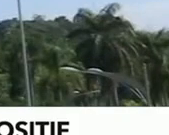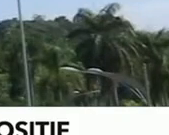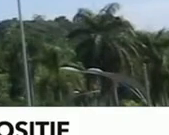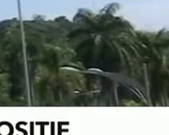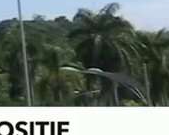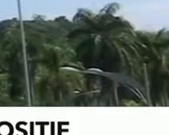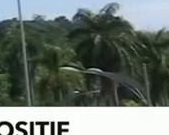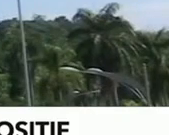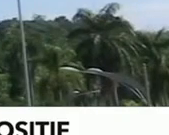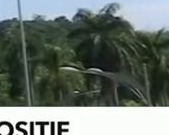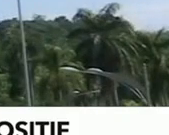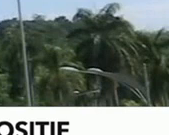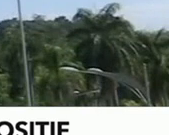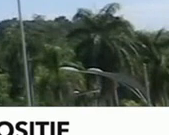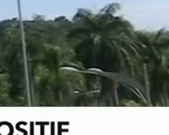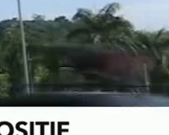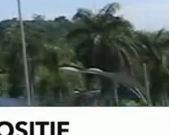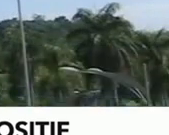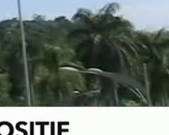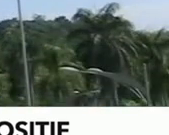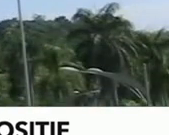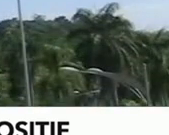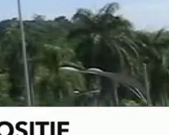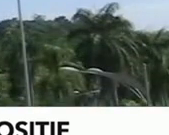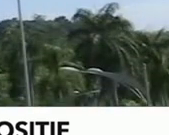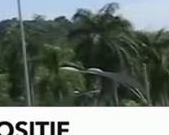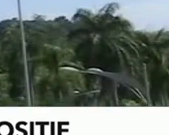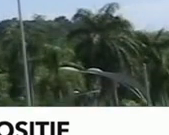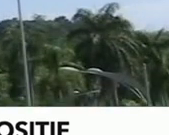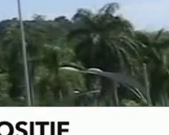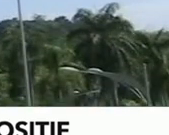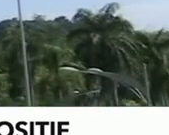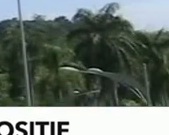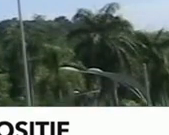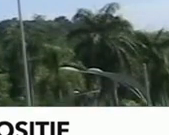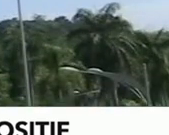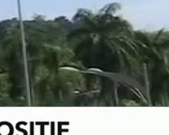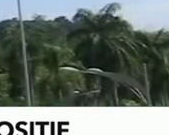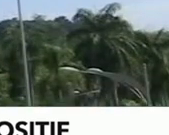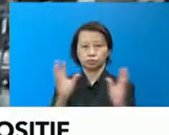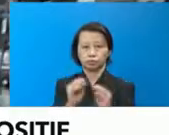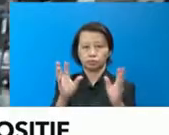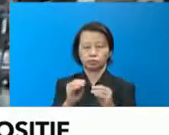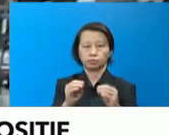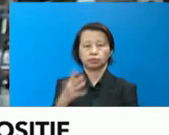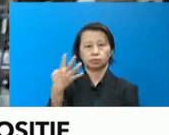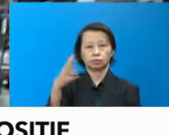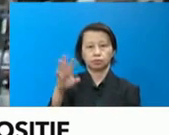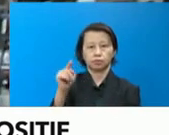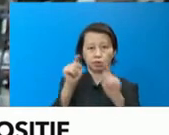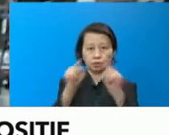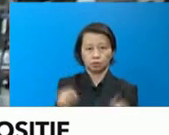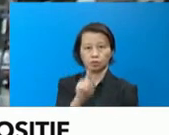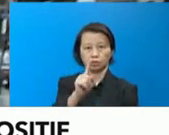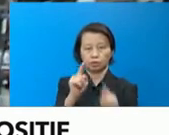primitif justru kebanyakan peruntukan di dalam kota itu kurang efektif adalah mengawal dan membentuk etika yang baik kalangan dipalembanh